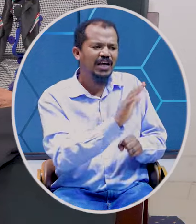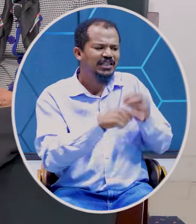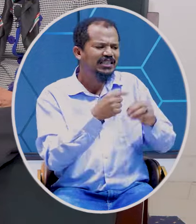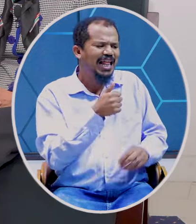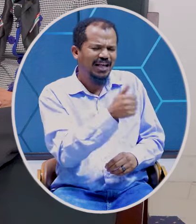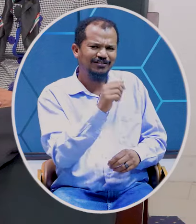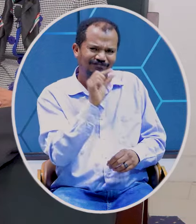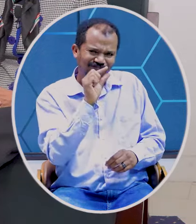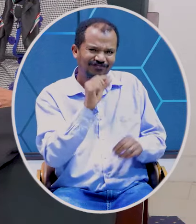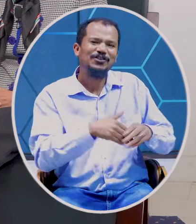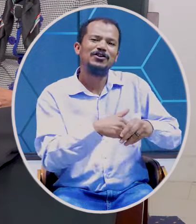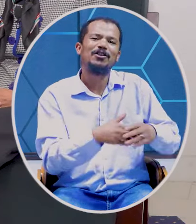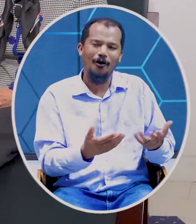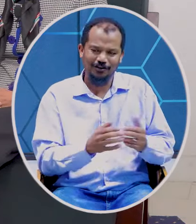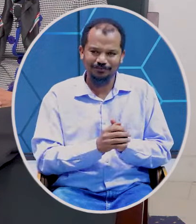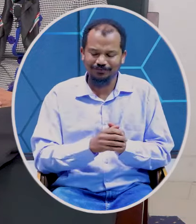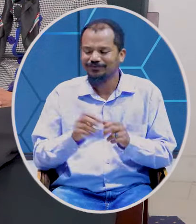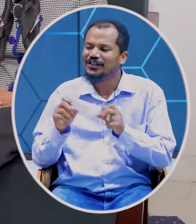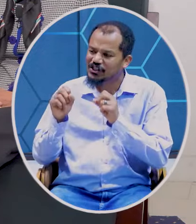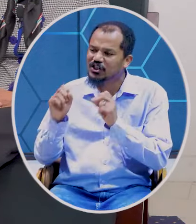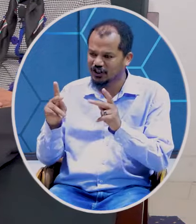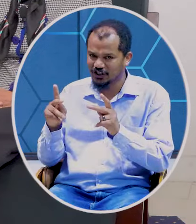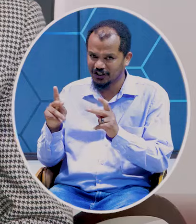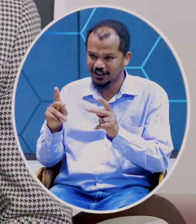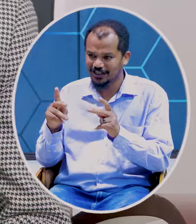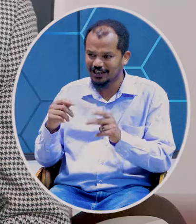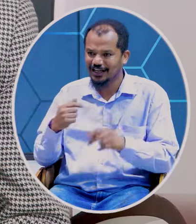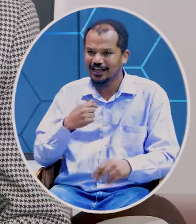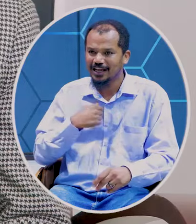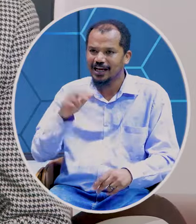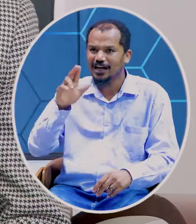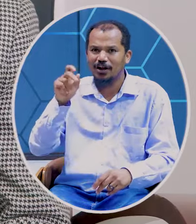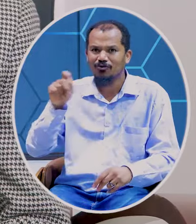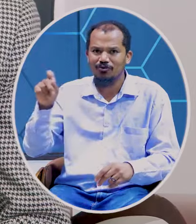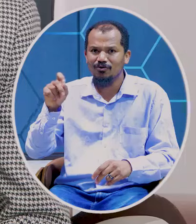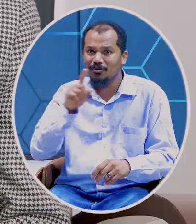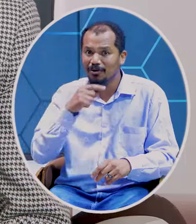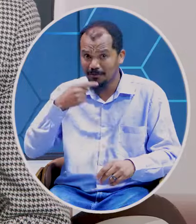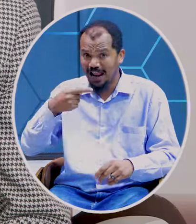ስለ ራስሽ ጥቂት ትውውቅ እናድርግ እስቲ። እሺ፣ ያው ኤዶም እባላለሁኝ።